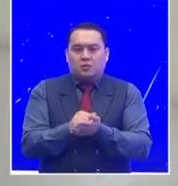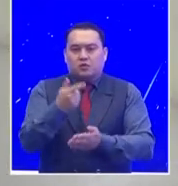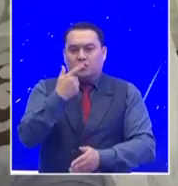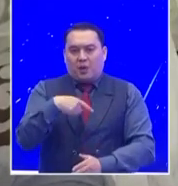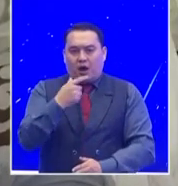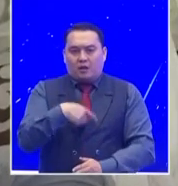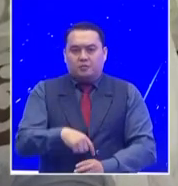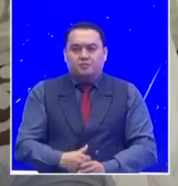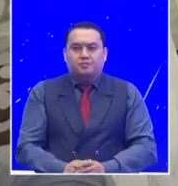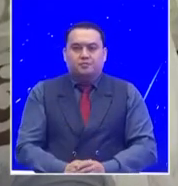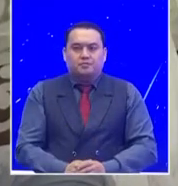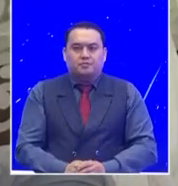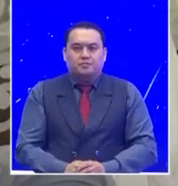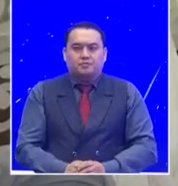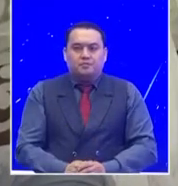сама.